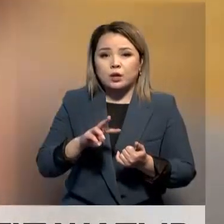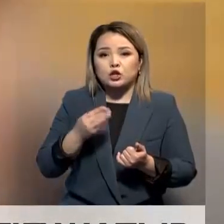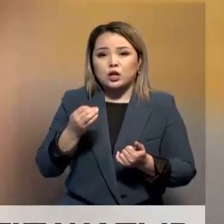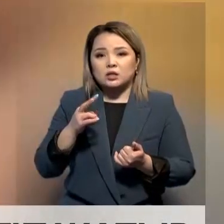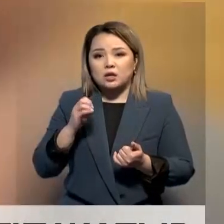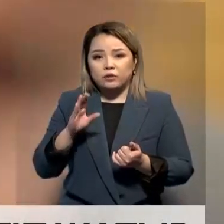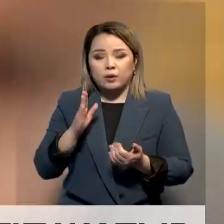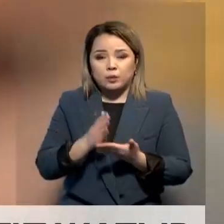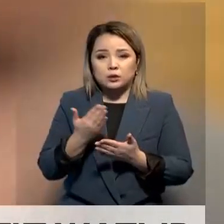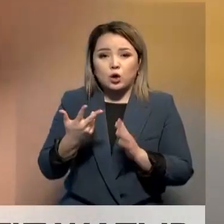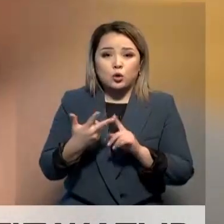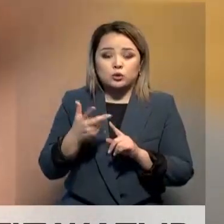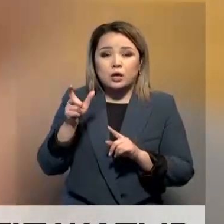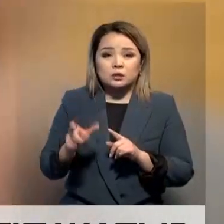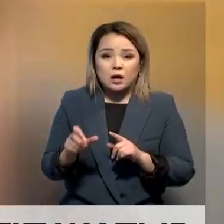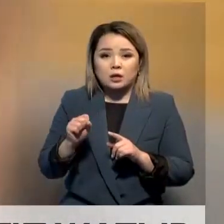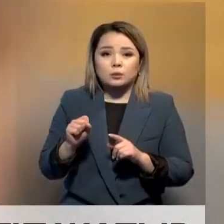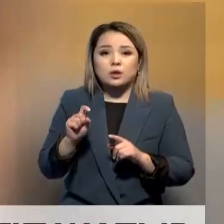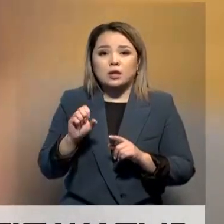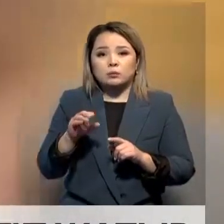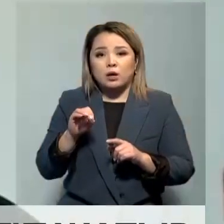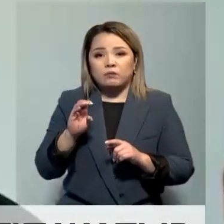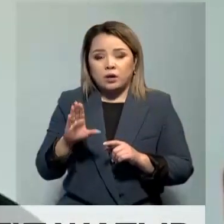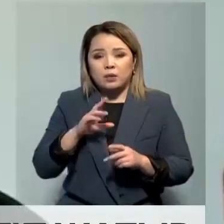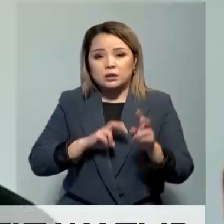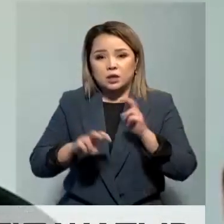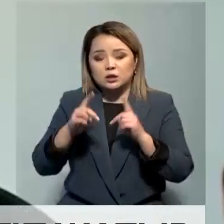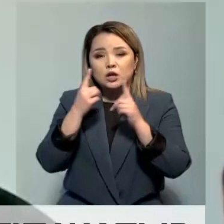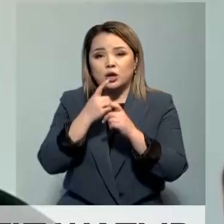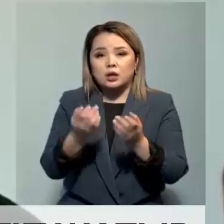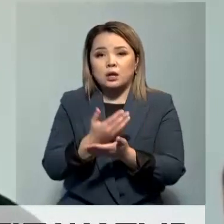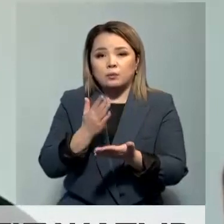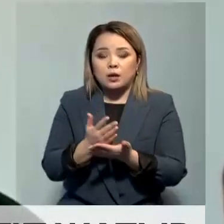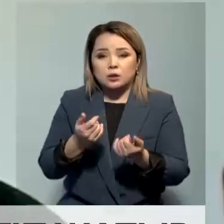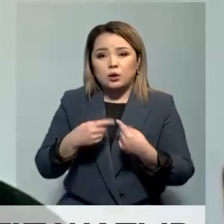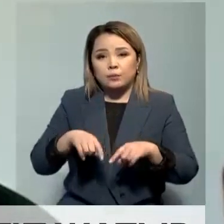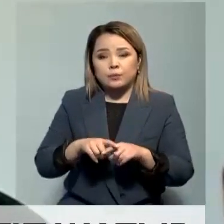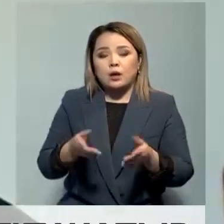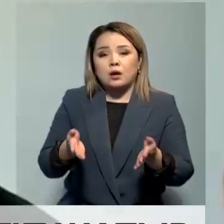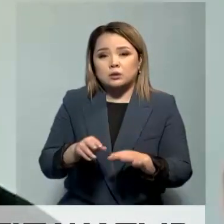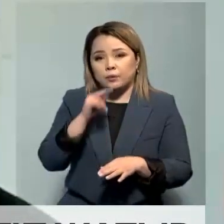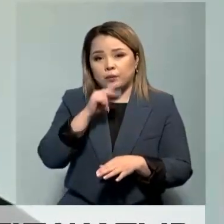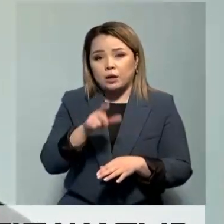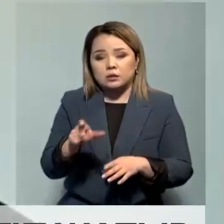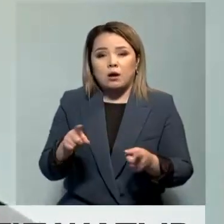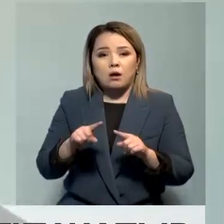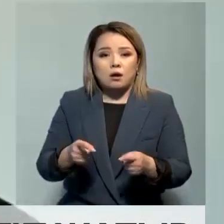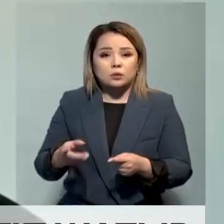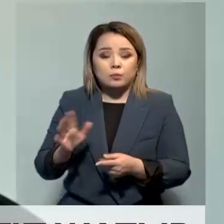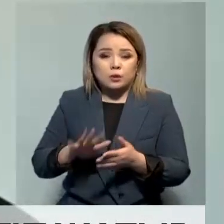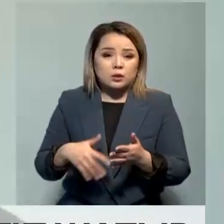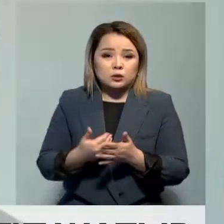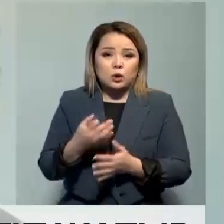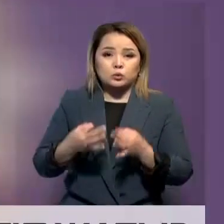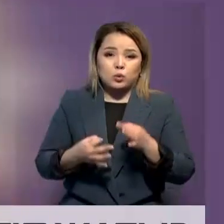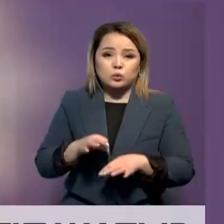Мейірхан Шерняз бар. Ал үшінші вайнер Әзімжан Сайдбаевқа іздеу жарияланған. Қалған күдіктілердің барлығы қамауда. Алайда бұған дейінгі